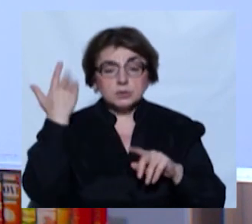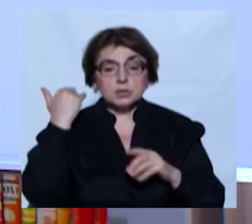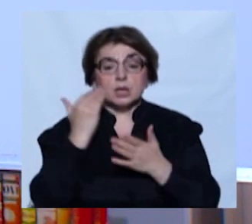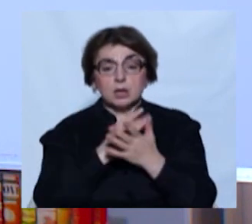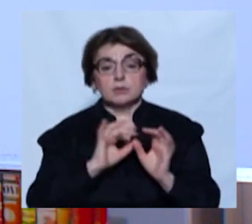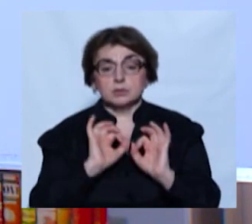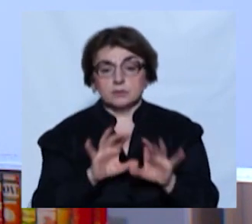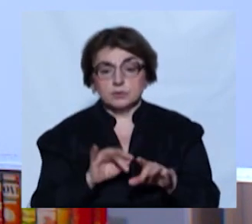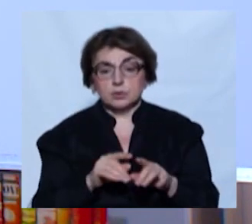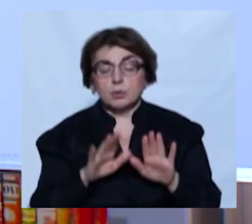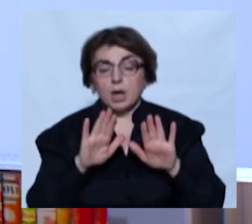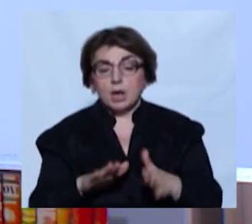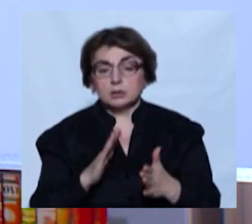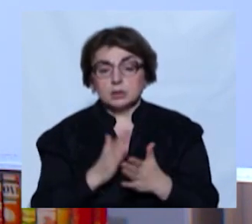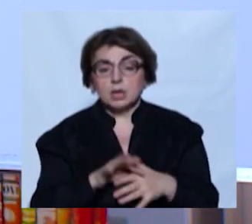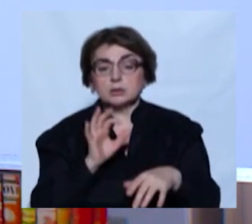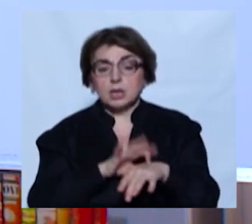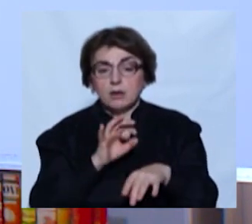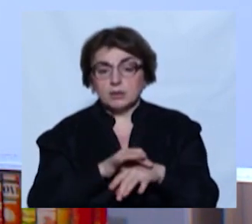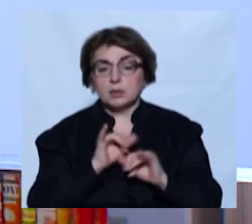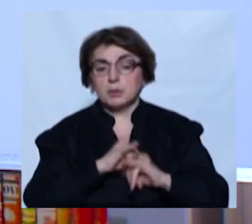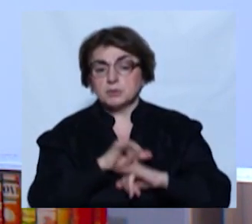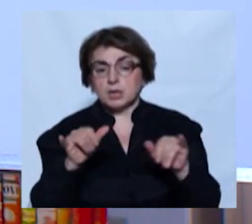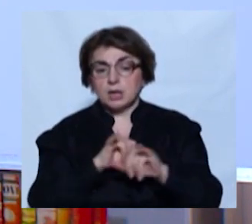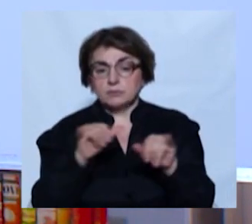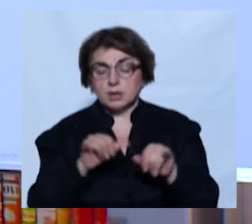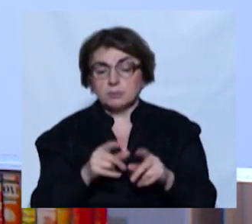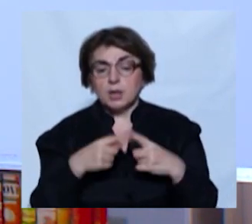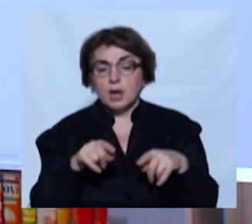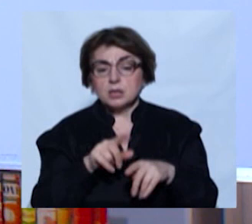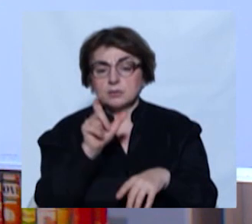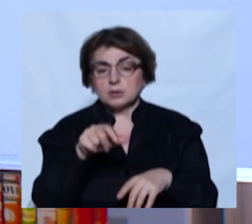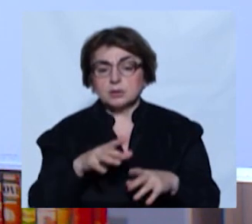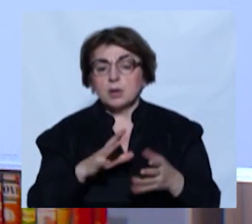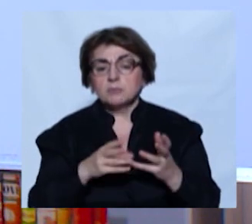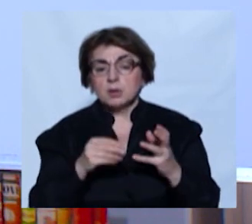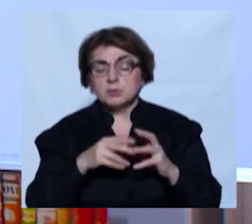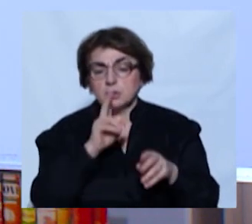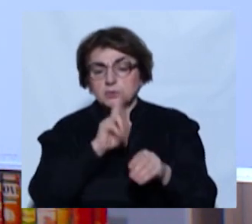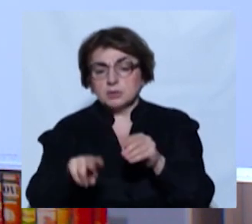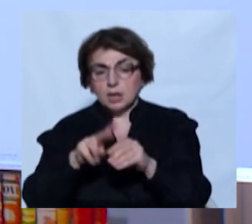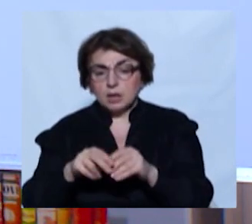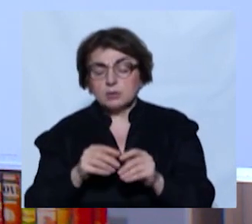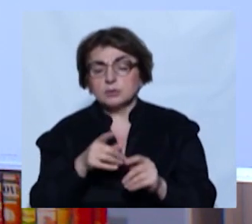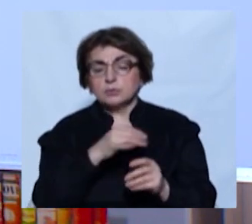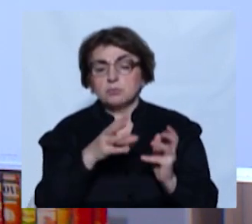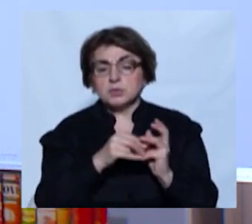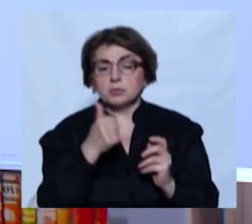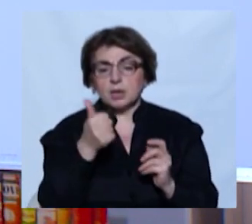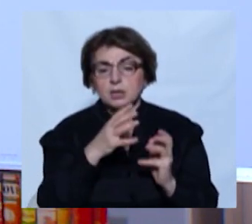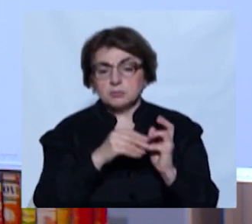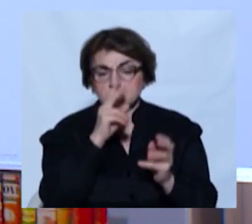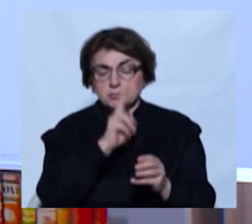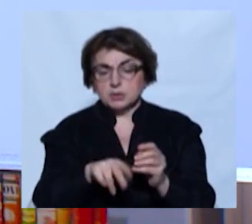გაკვეთილებზე ვისაუბრეთ, ადგილი აქვს დაავადებების გავრცელებას, ადგილი აქვს თავისთავად ტერიტორიების კარგვას, ნაყოფიერი მიწების